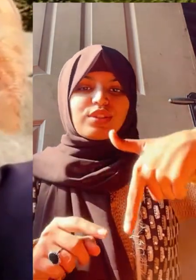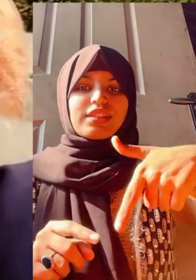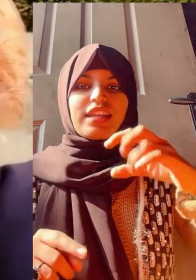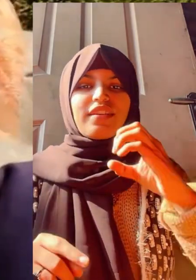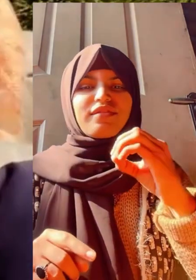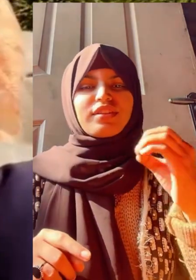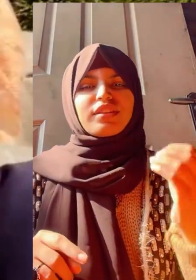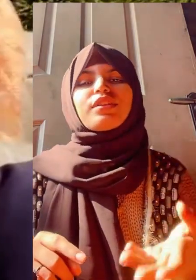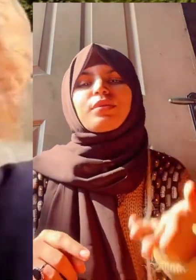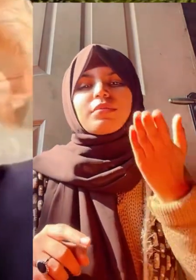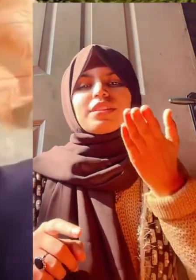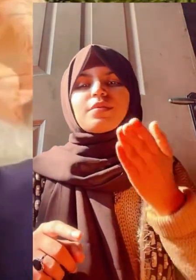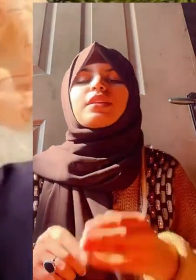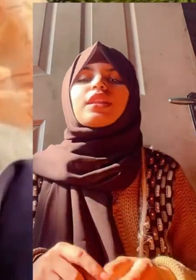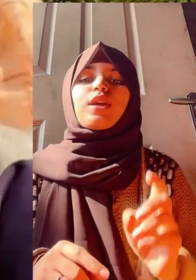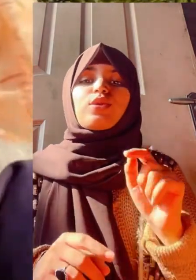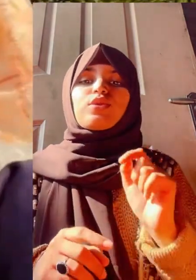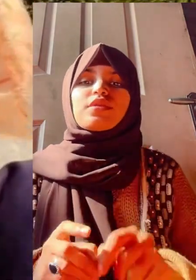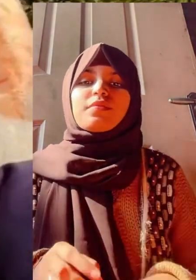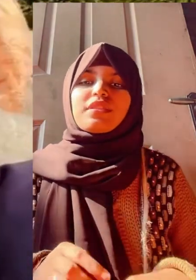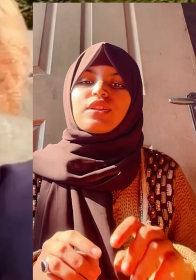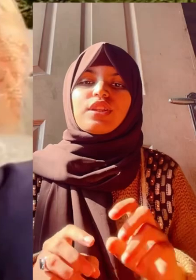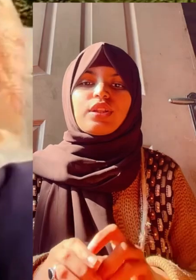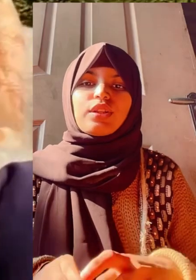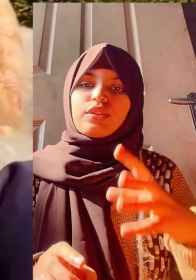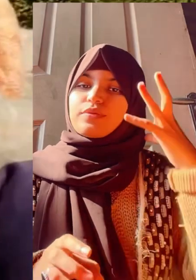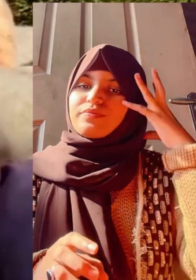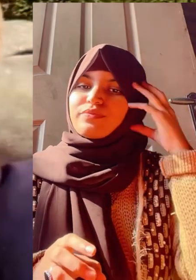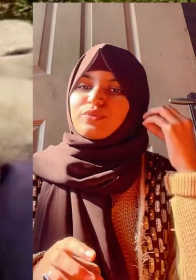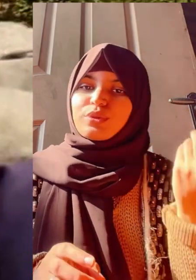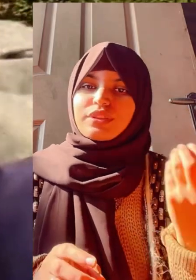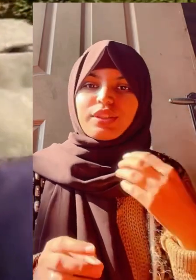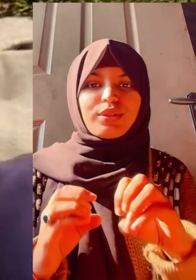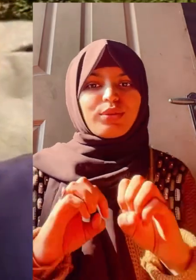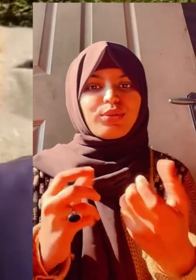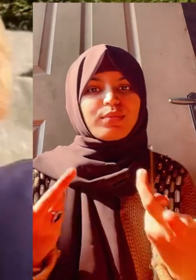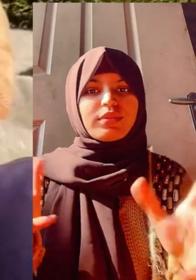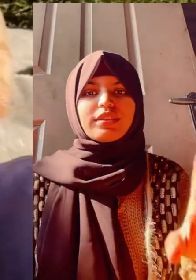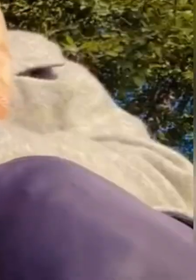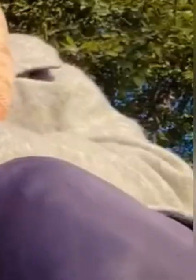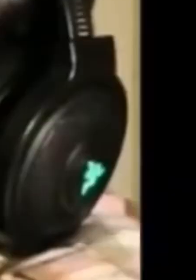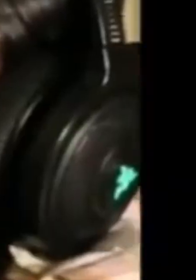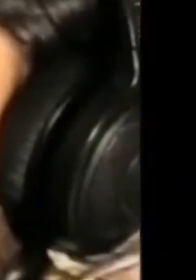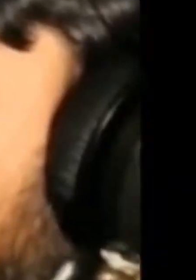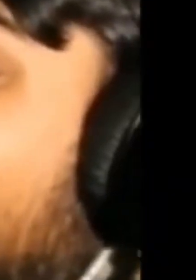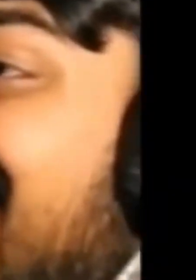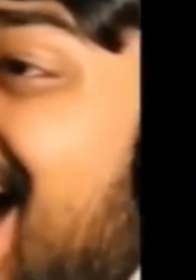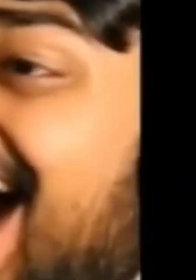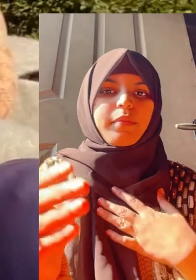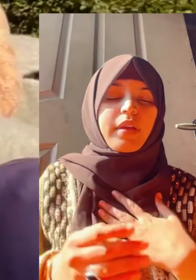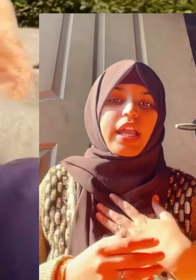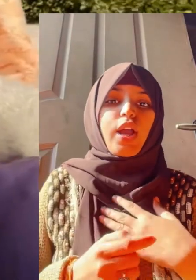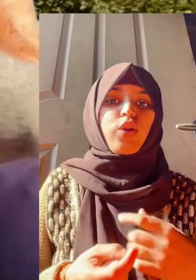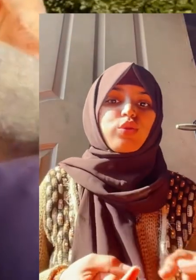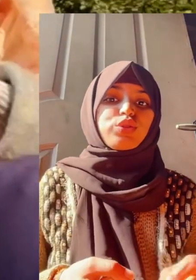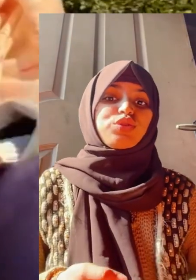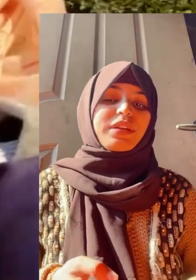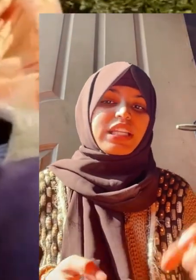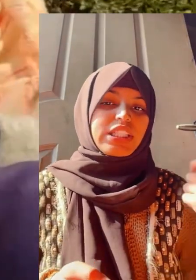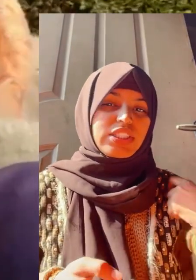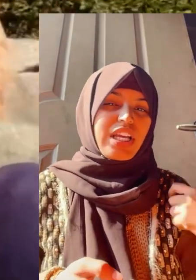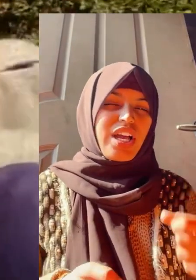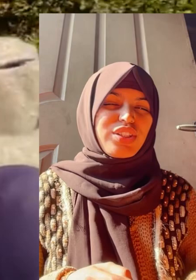और 365 में से आप उसको डबल कर लें, ऑलमोस्ट 700+ ये इतनी दफ़ा लाहौर में घूमी है। और